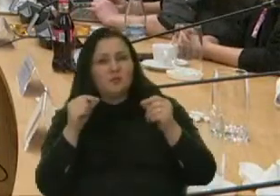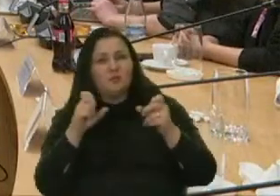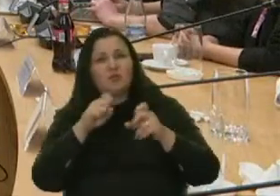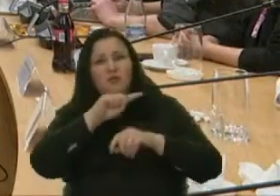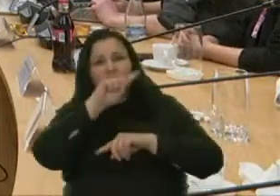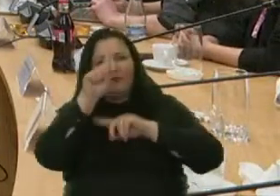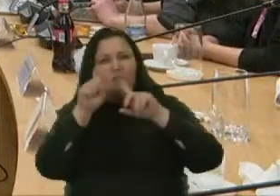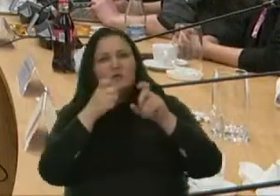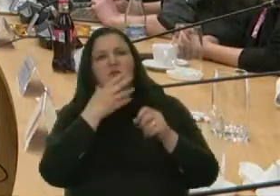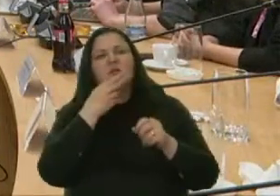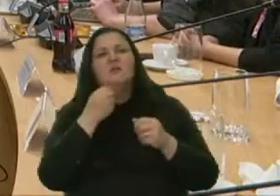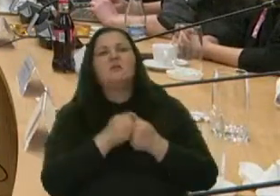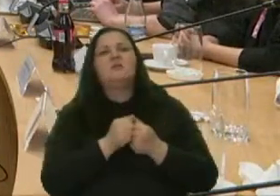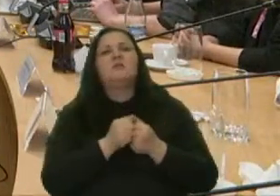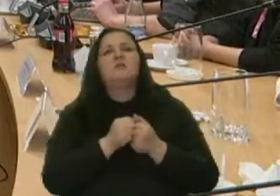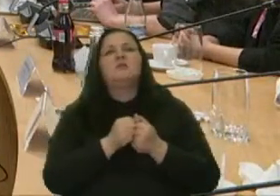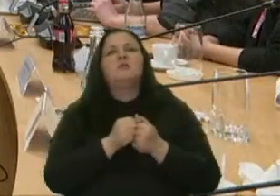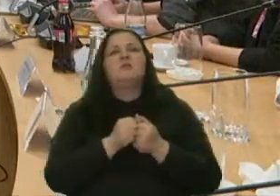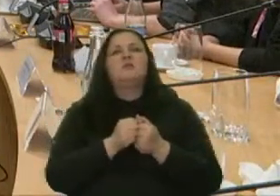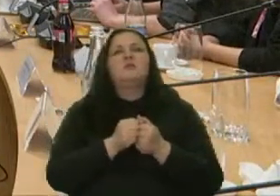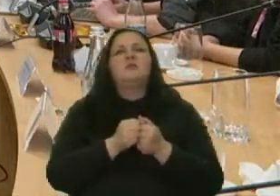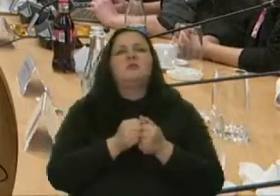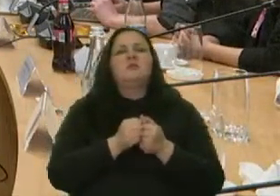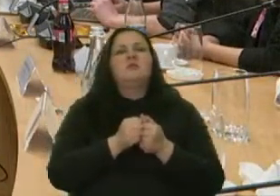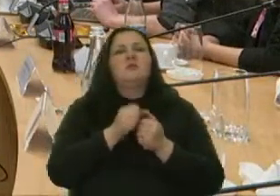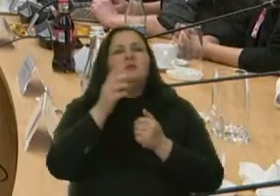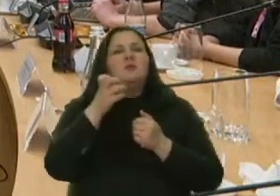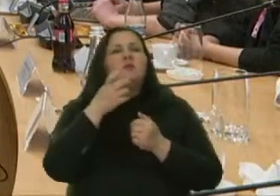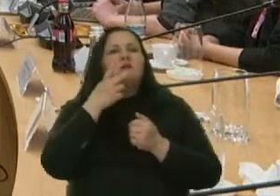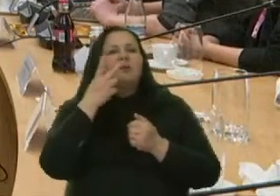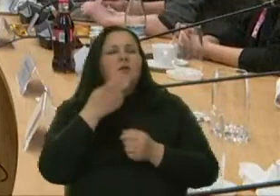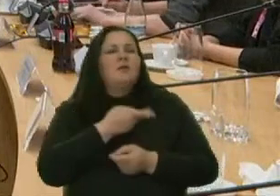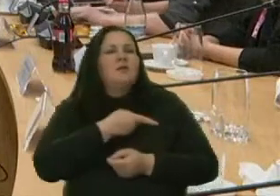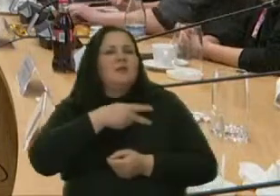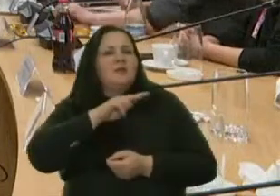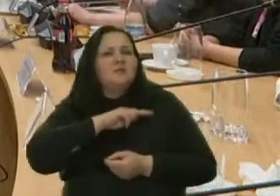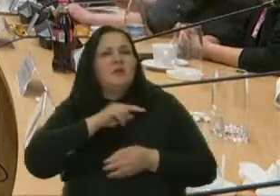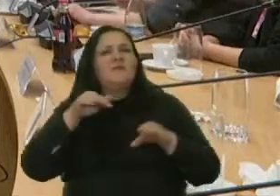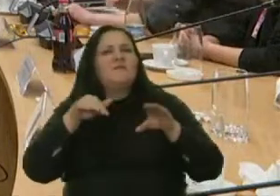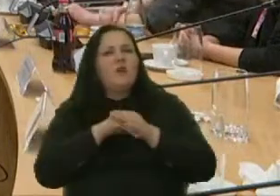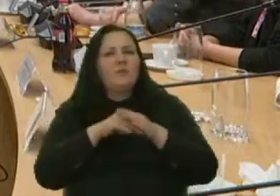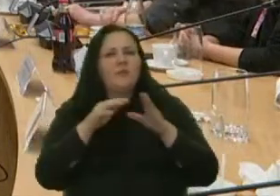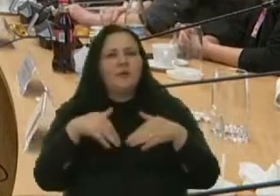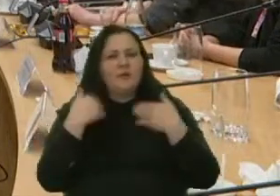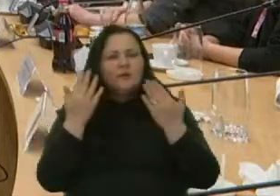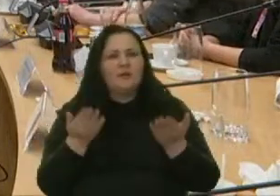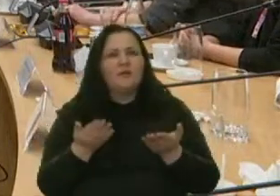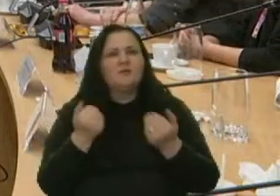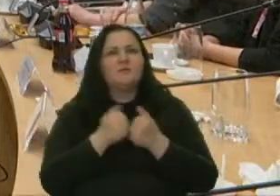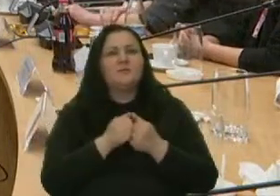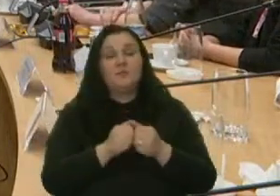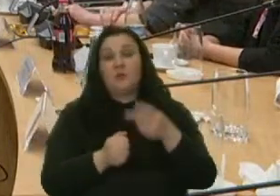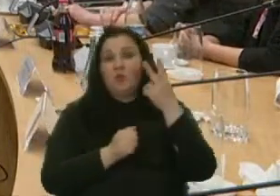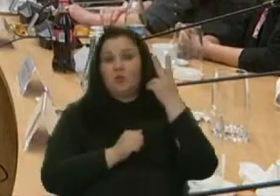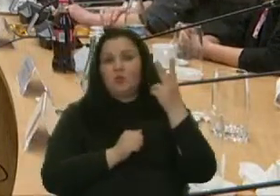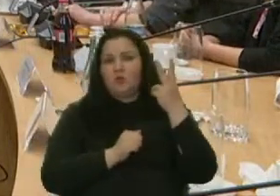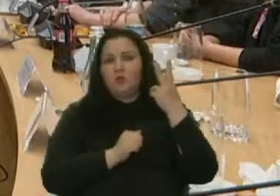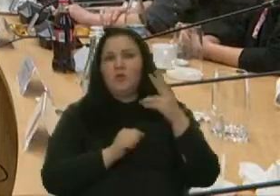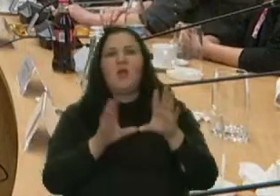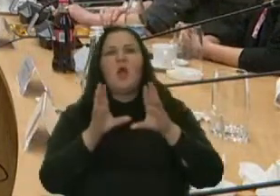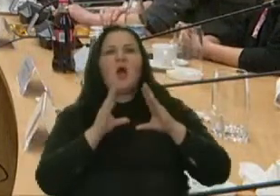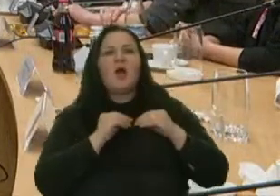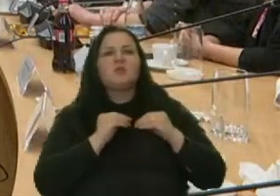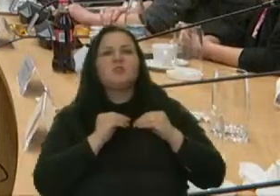foarte onest aveți responsabilitatea votului pe care l dați asta a fost prima întrebare a doua